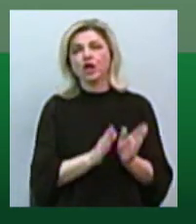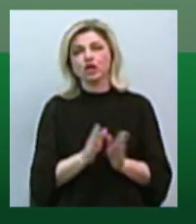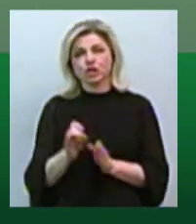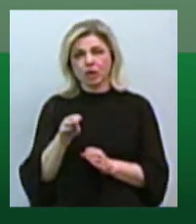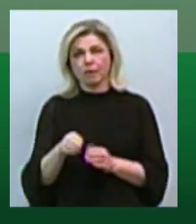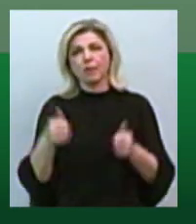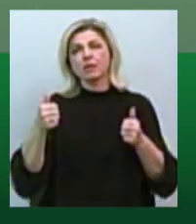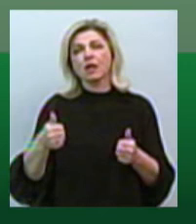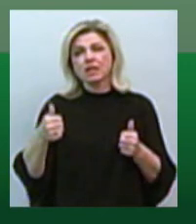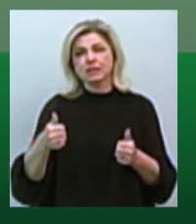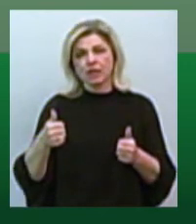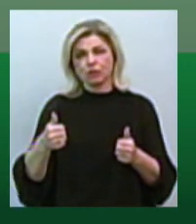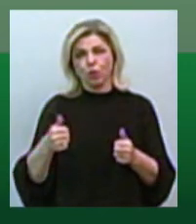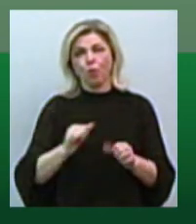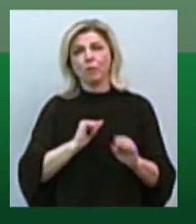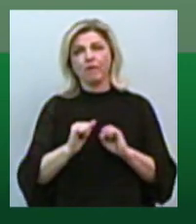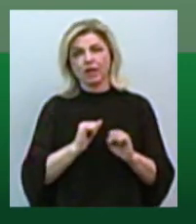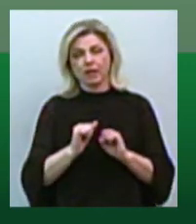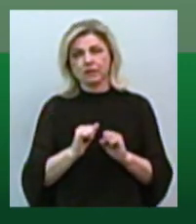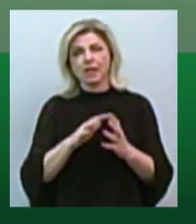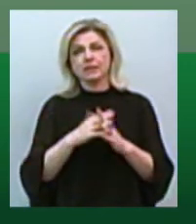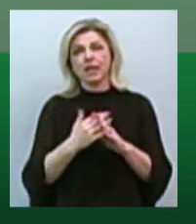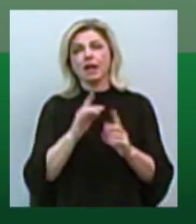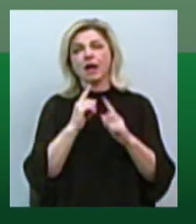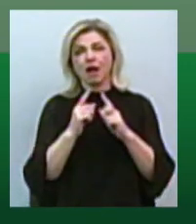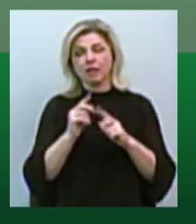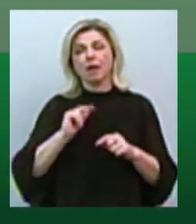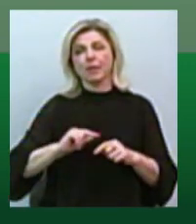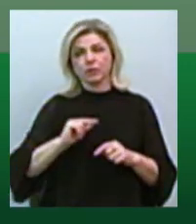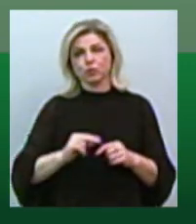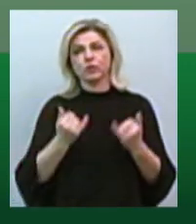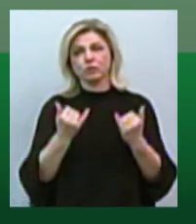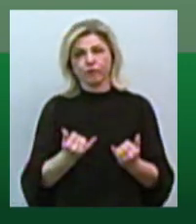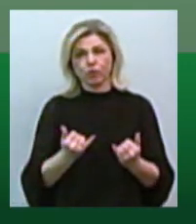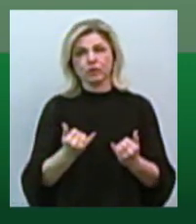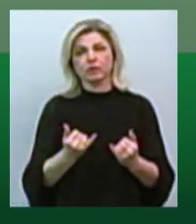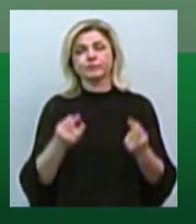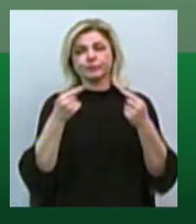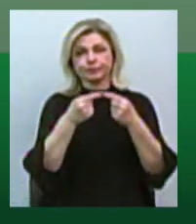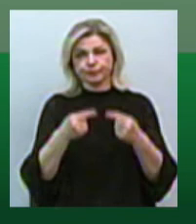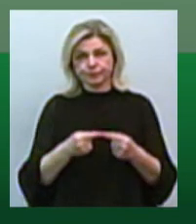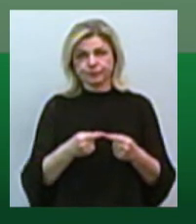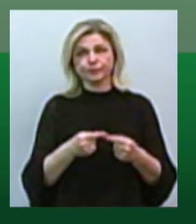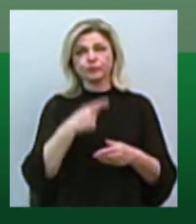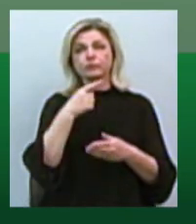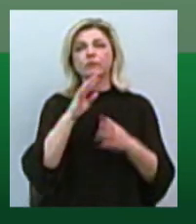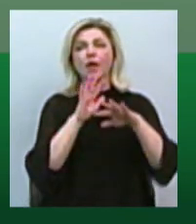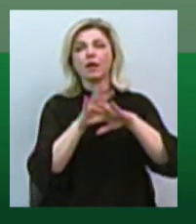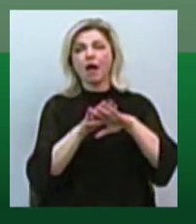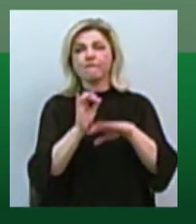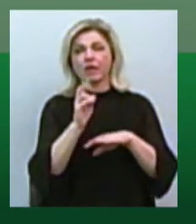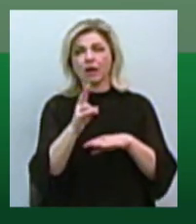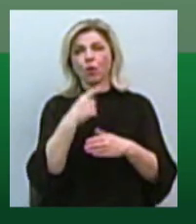дистанційного управління. Тобто селищна рада працює на сьогоднішній день відповідно до графіку, затвердженого мною,